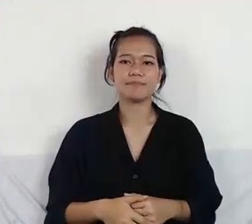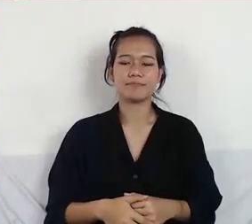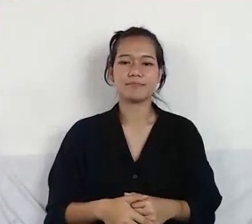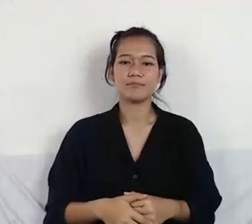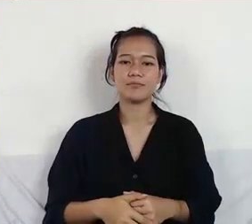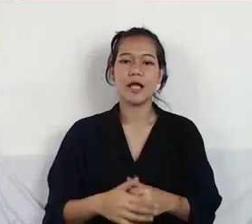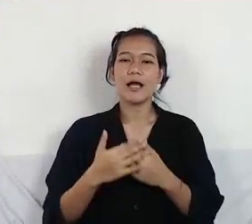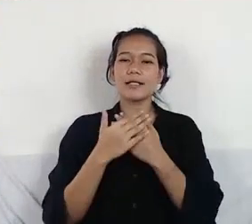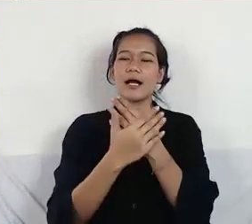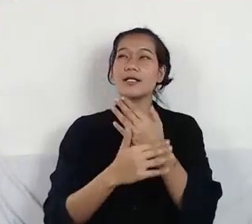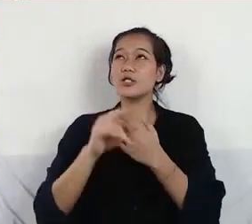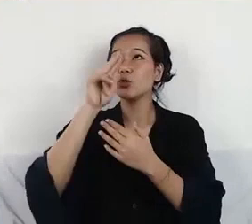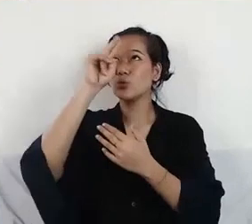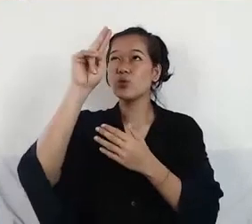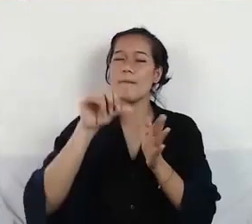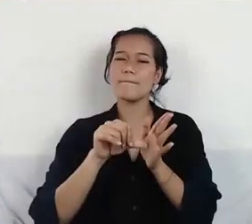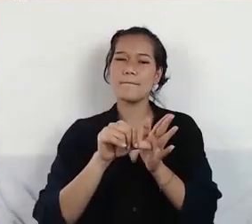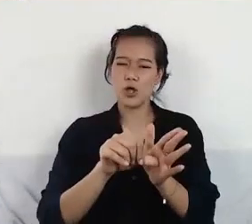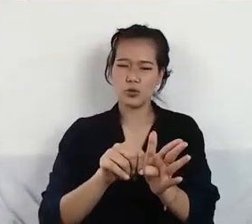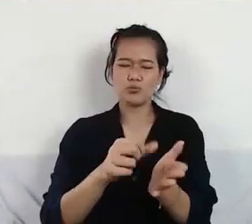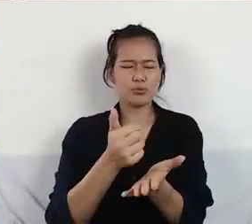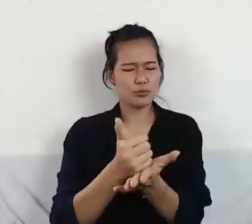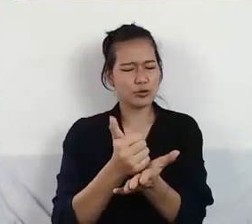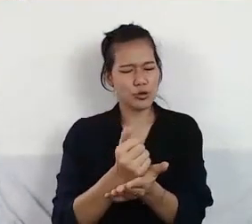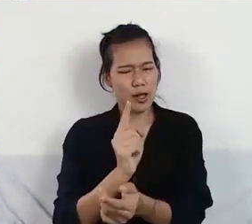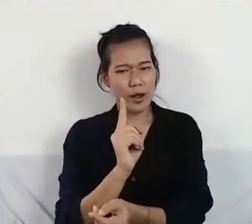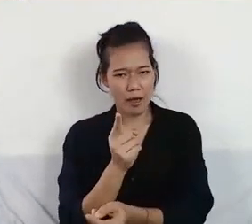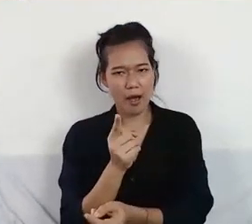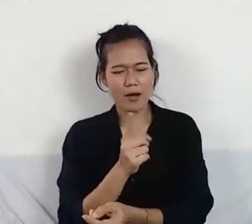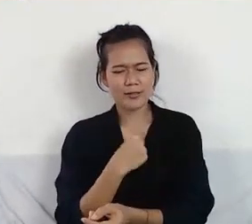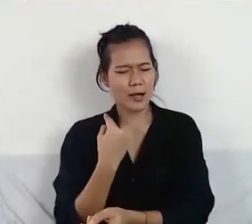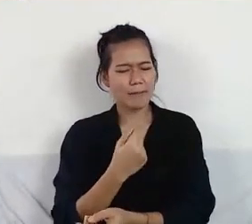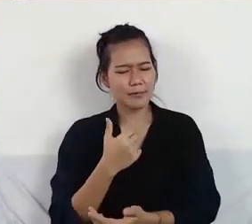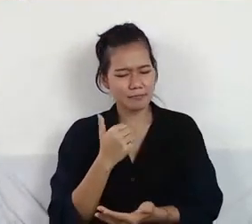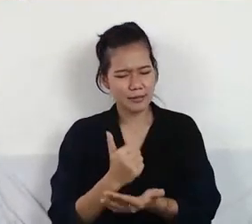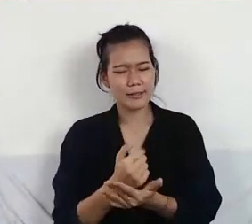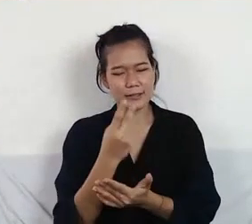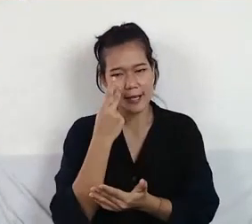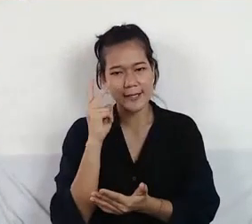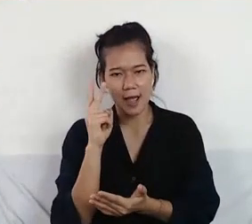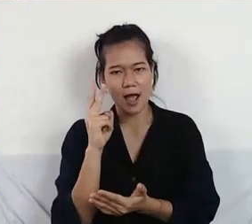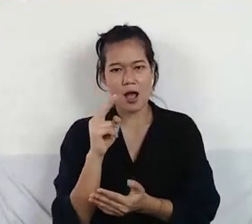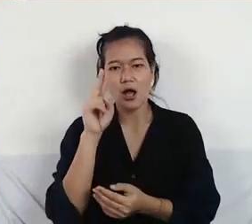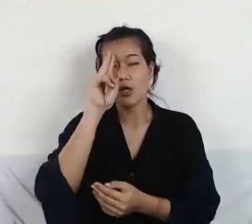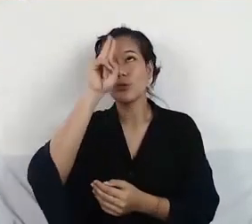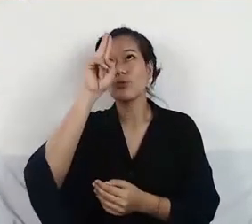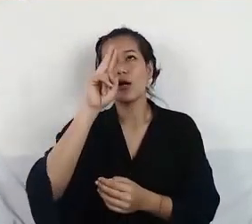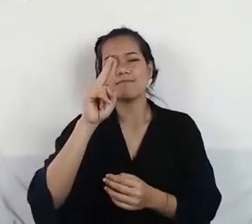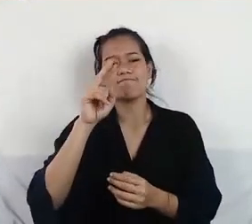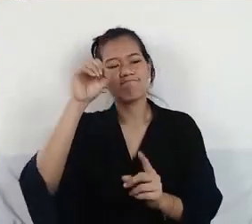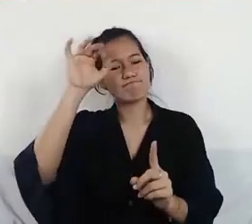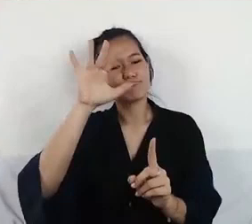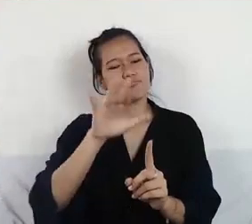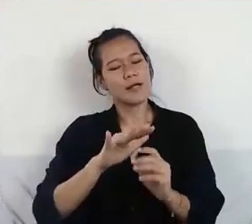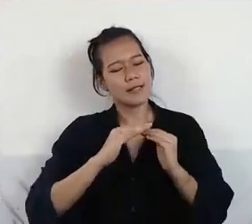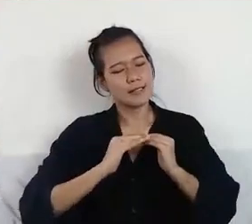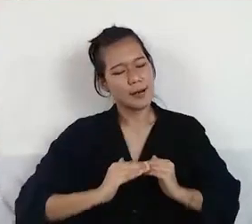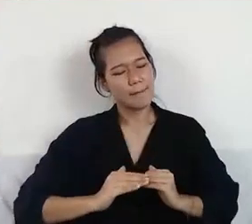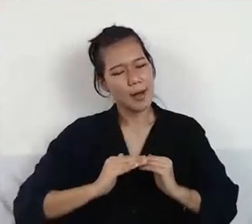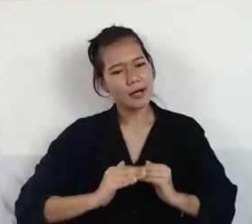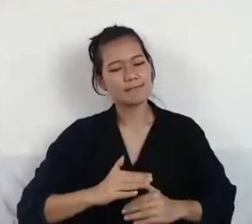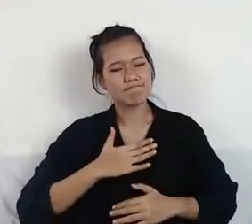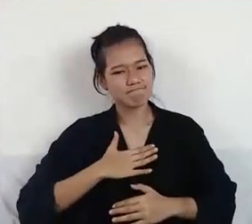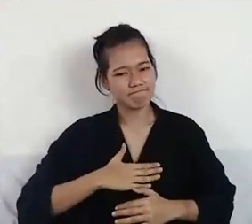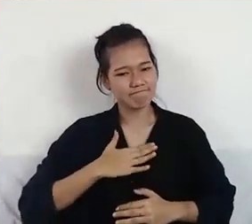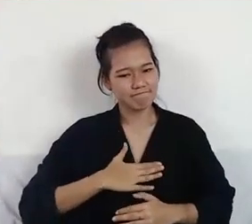Pertolongan kasih-Mu kami yakin sungguh nyata. Tuhan akan melimpahkan senantiasa kesabaran, ketabahan.